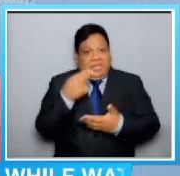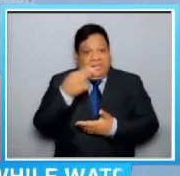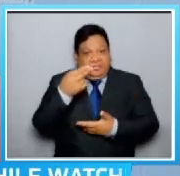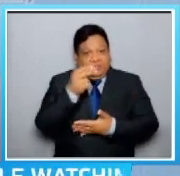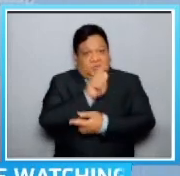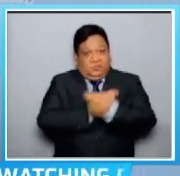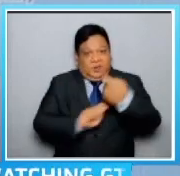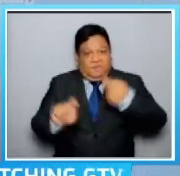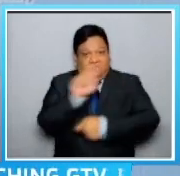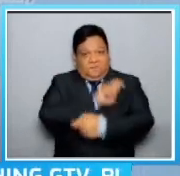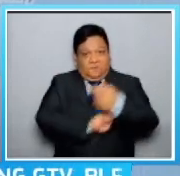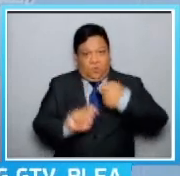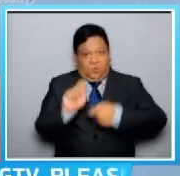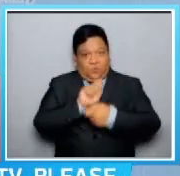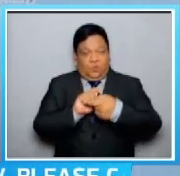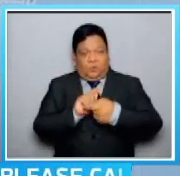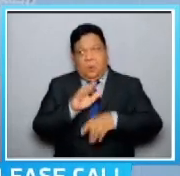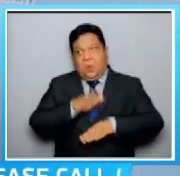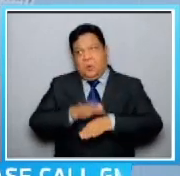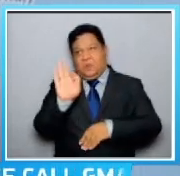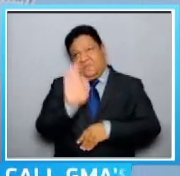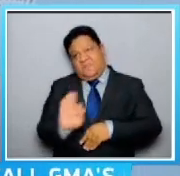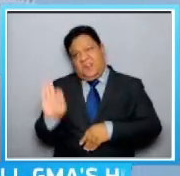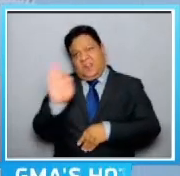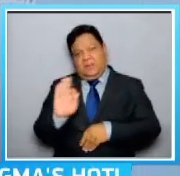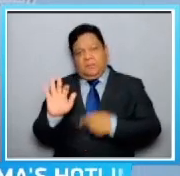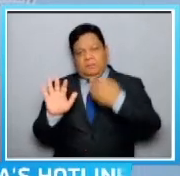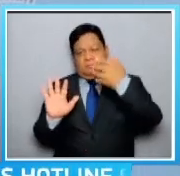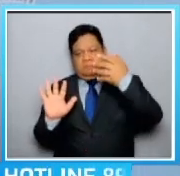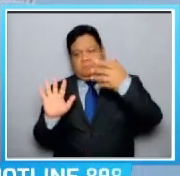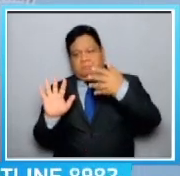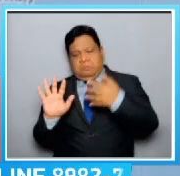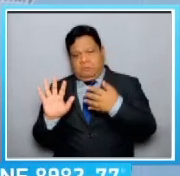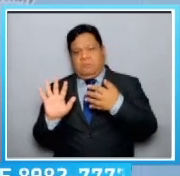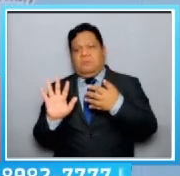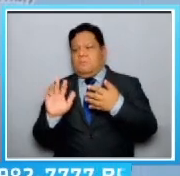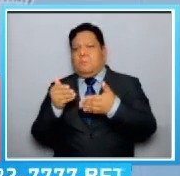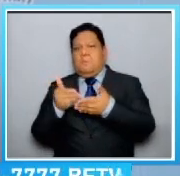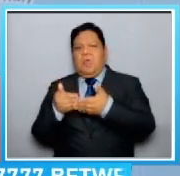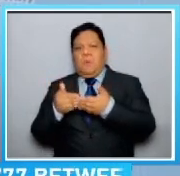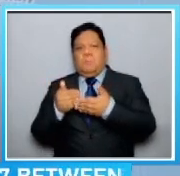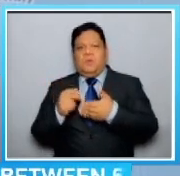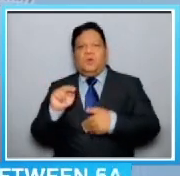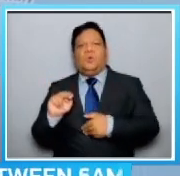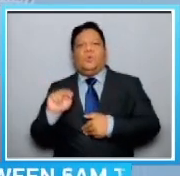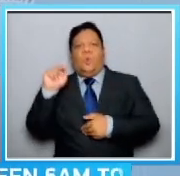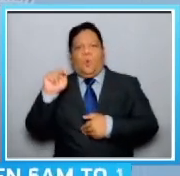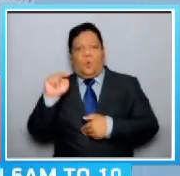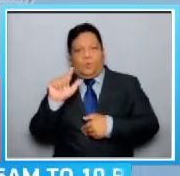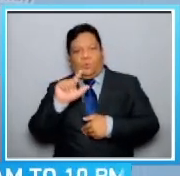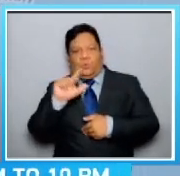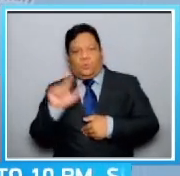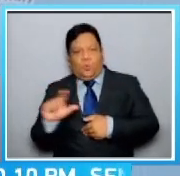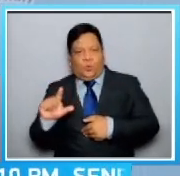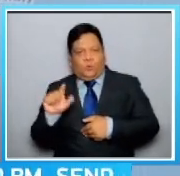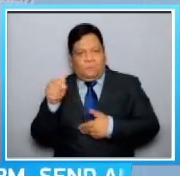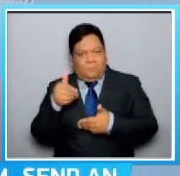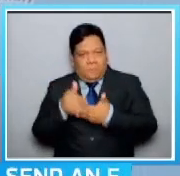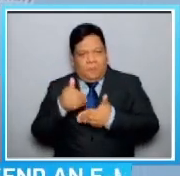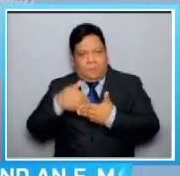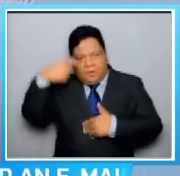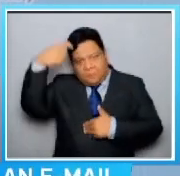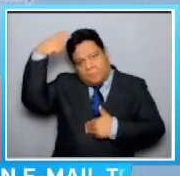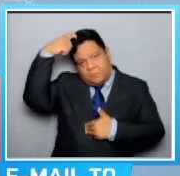on Friday. Ito na yung pinakamalapit dito sa extreme northern Luzon area. So, yun yung binabantayan natin dito sa super typhoon